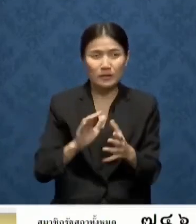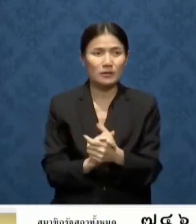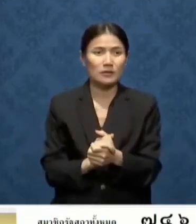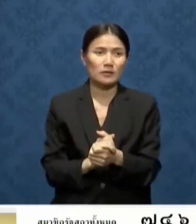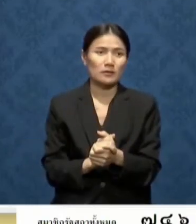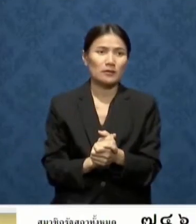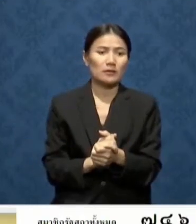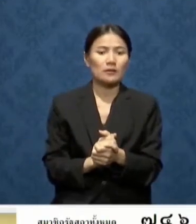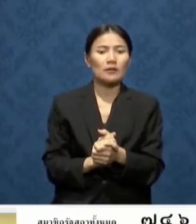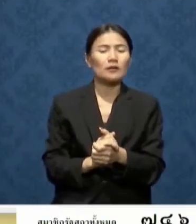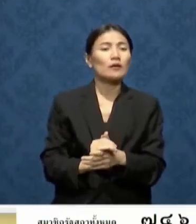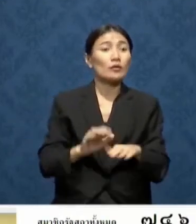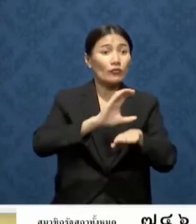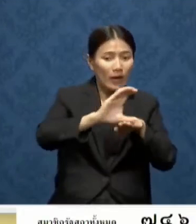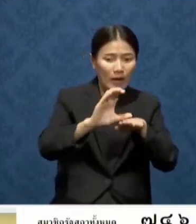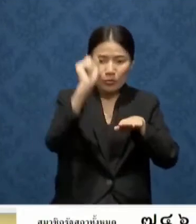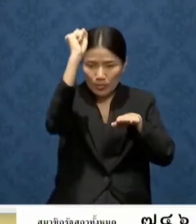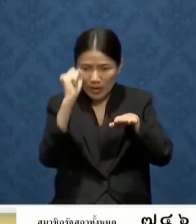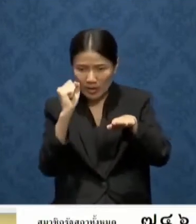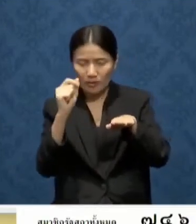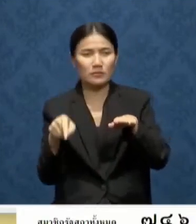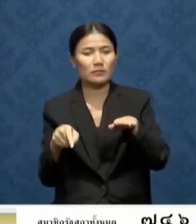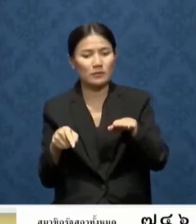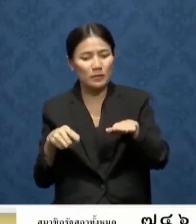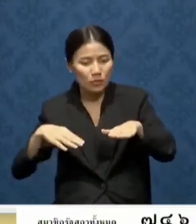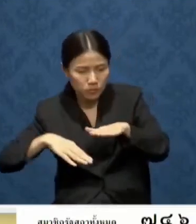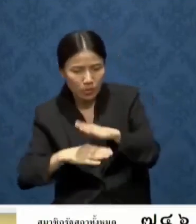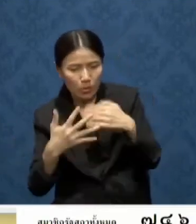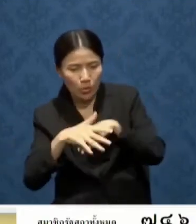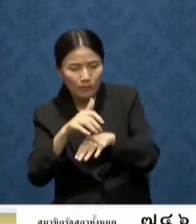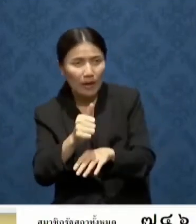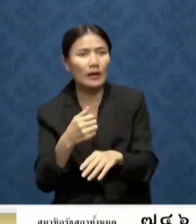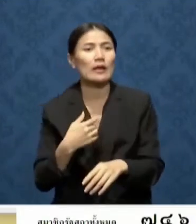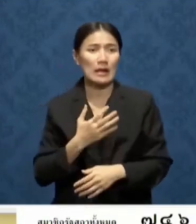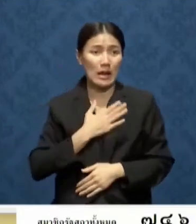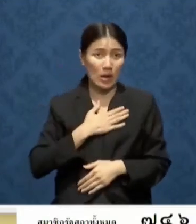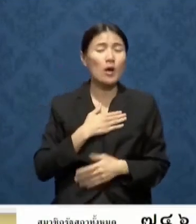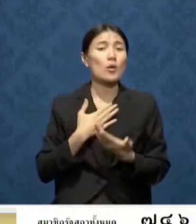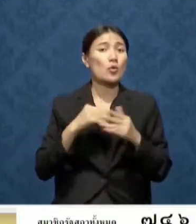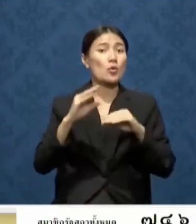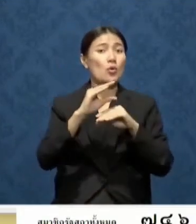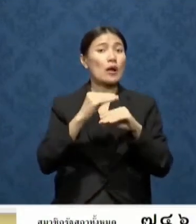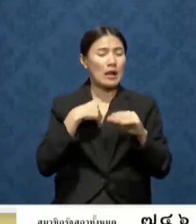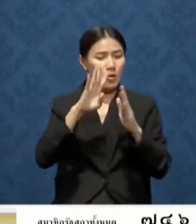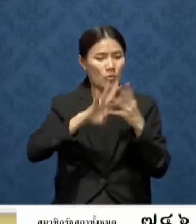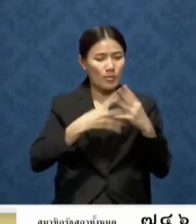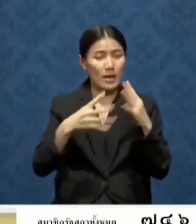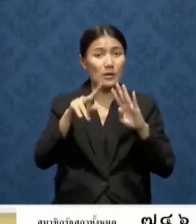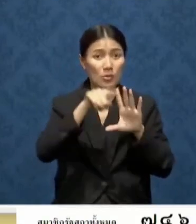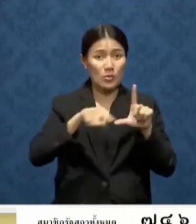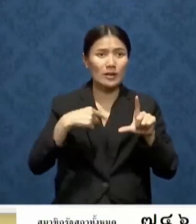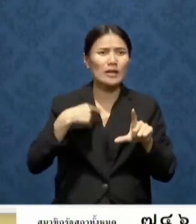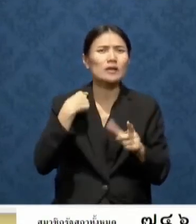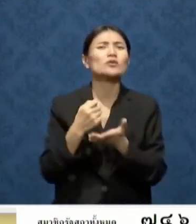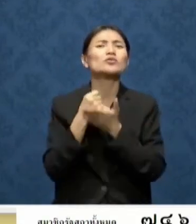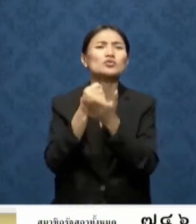กับเส้ลฝอยคือรถเมค่าโดยสารรวมแบบเก้าไกลนะครับ แ้ไขปัหาความผดภาในอดีตของรัฐ ที่มองเป็ส